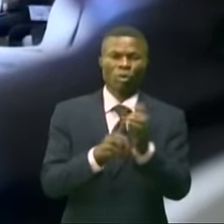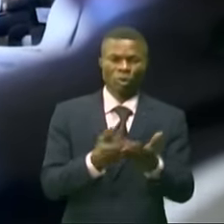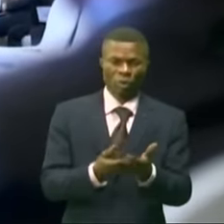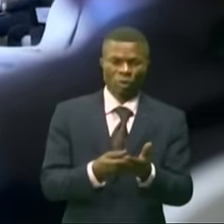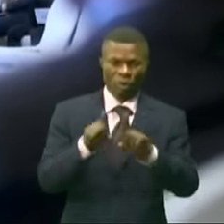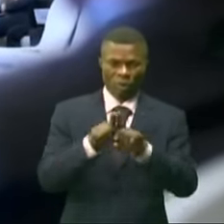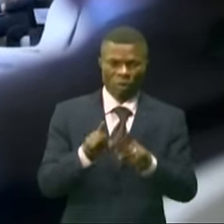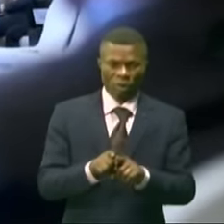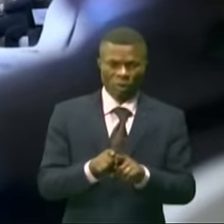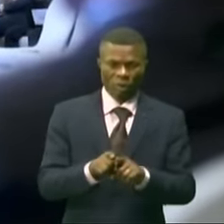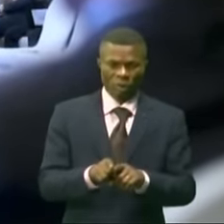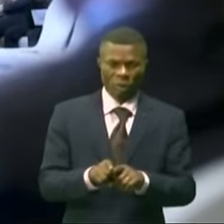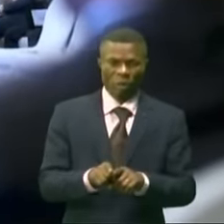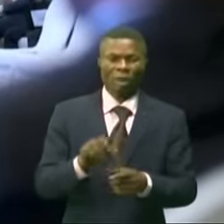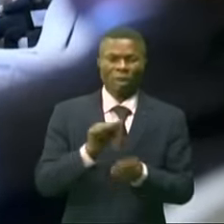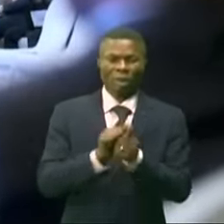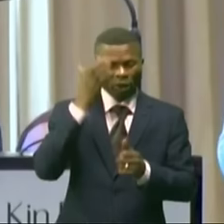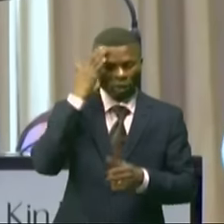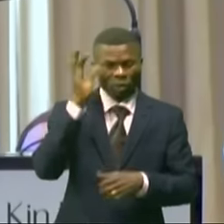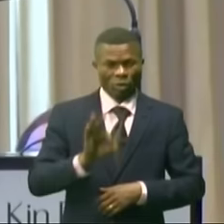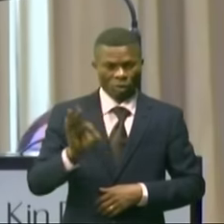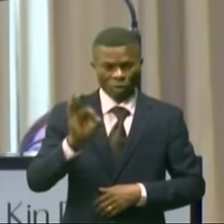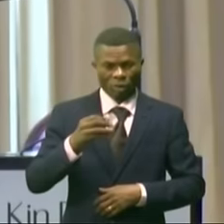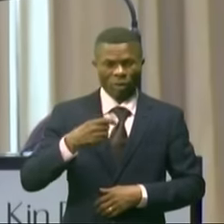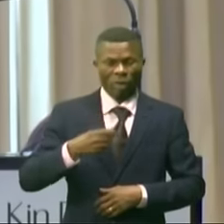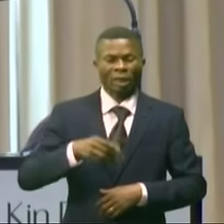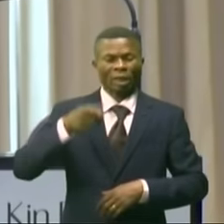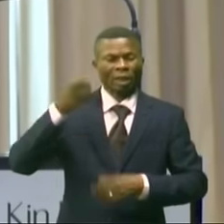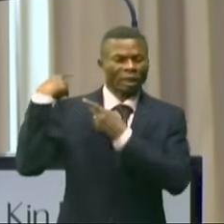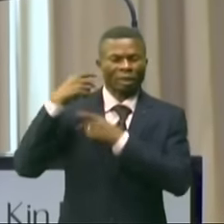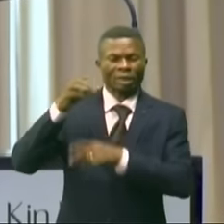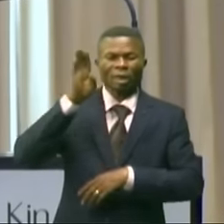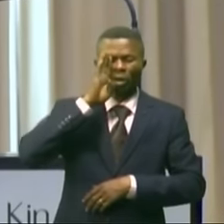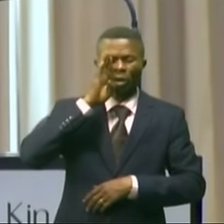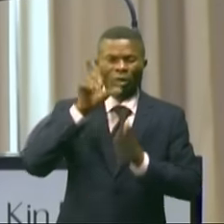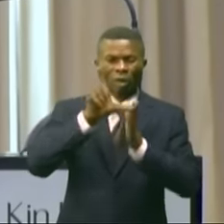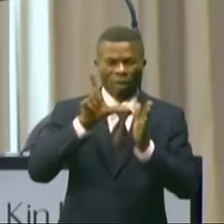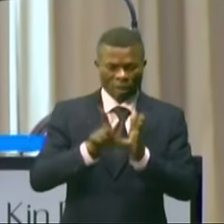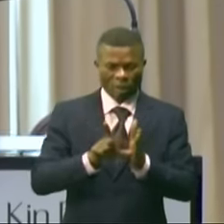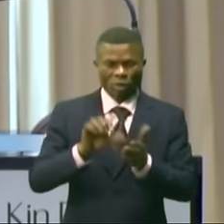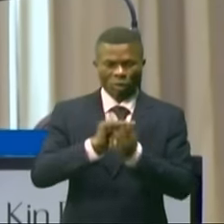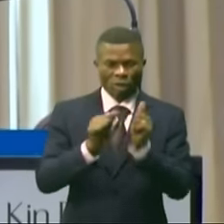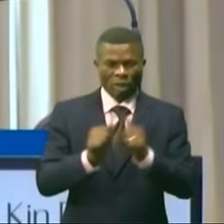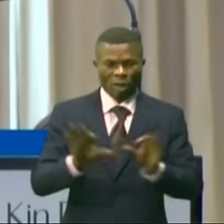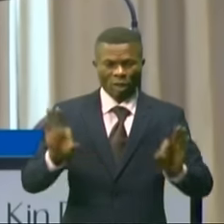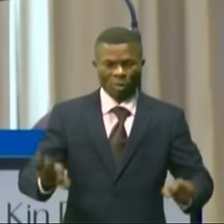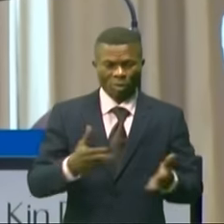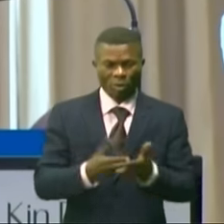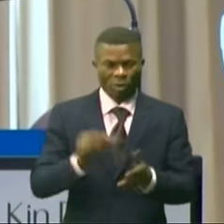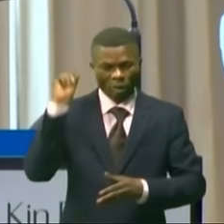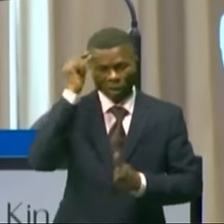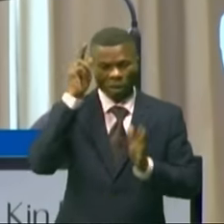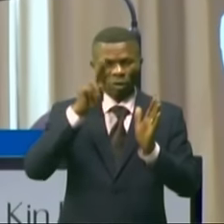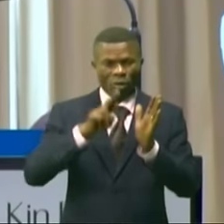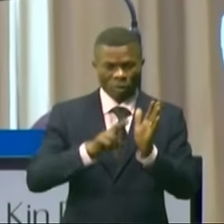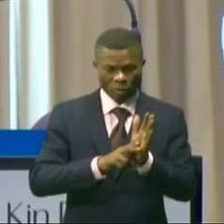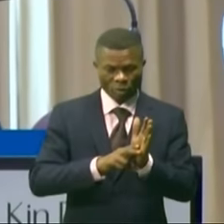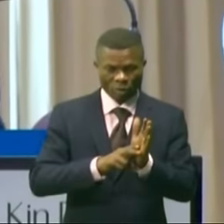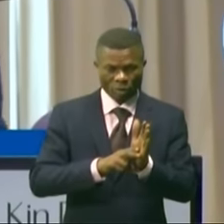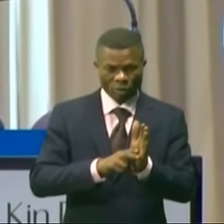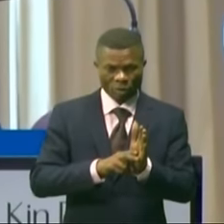à l'obsolescence des lois coloniales réchissant l'urbanisme le gouvernement sous